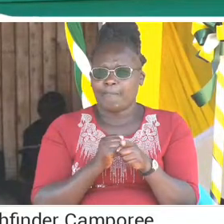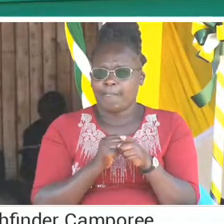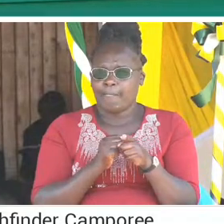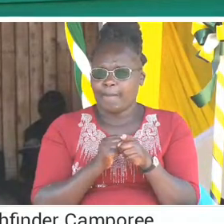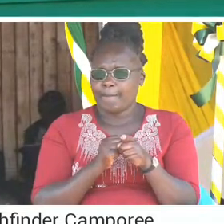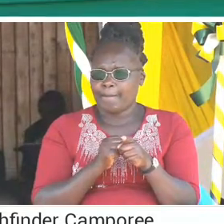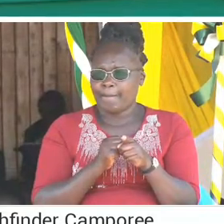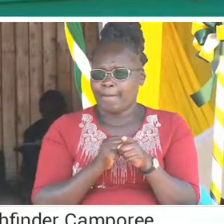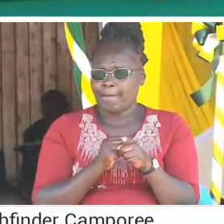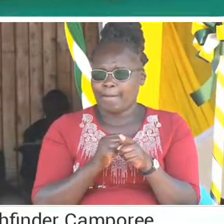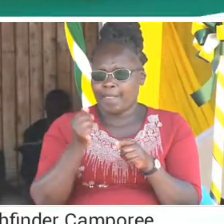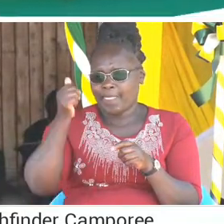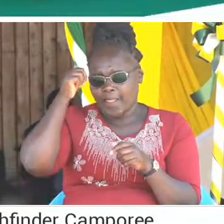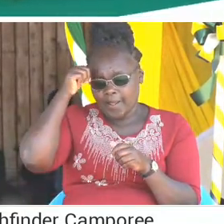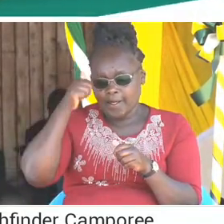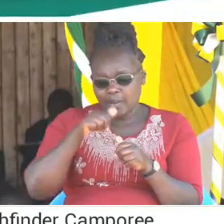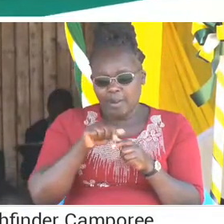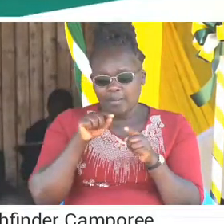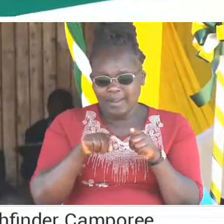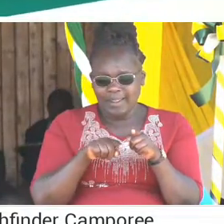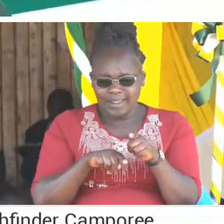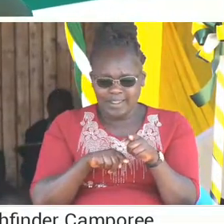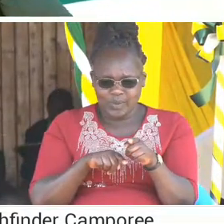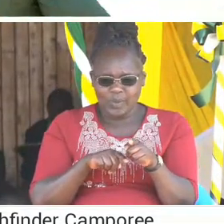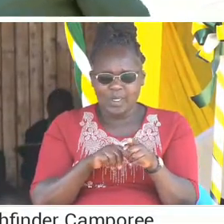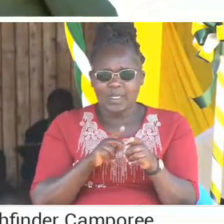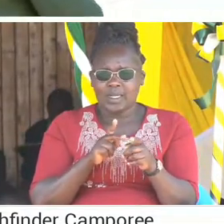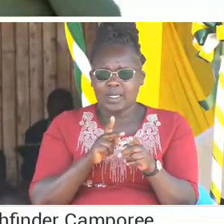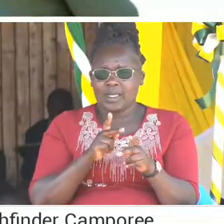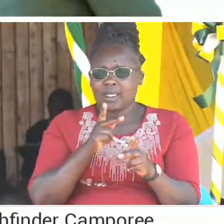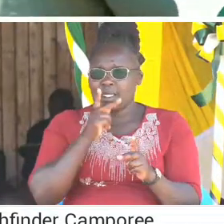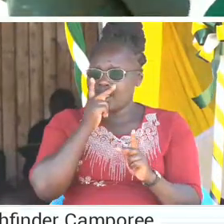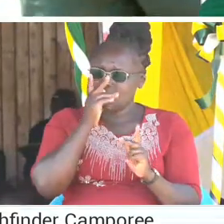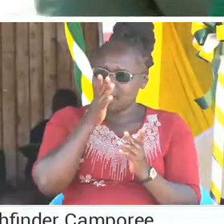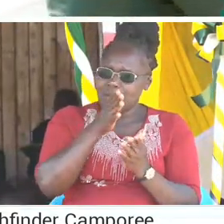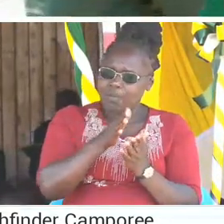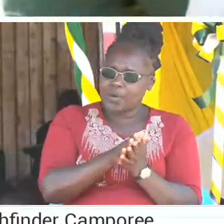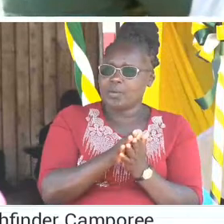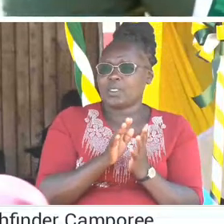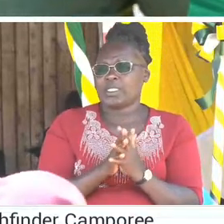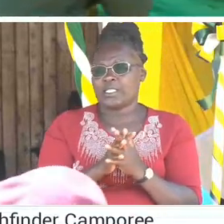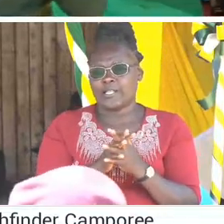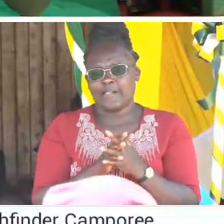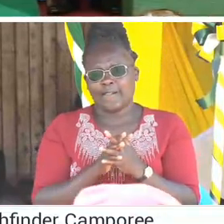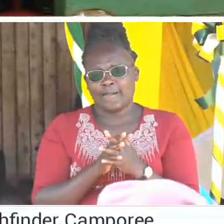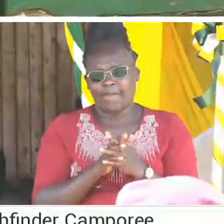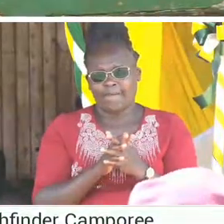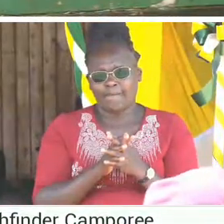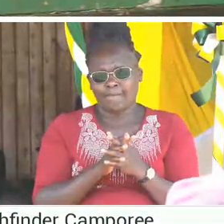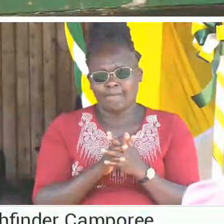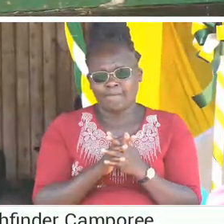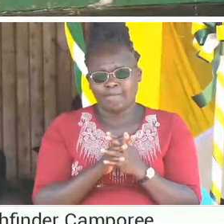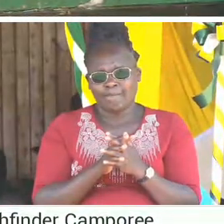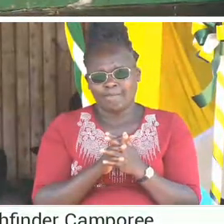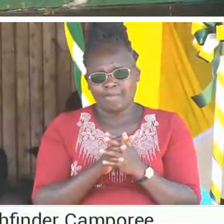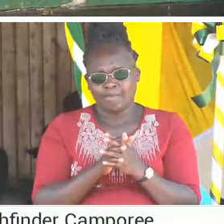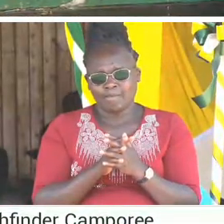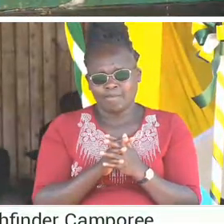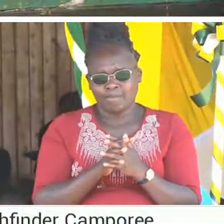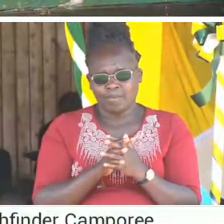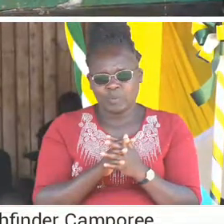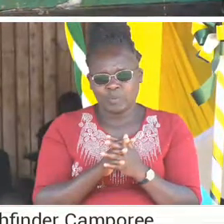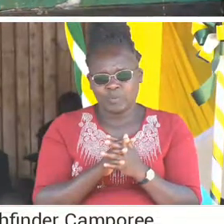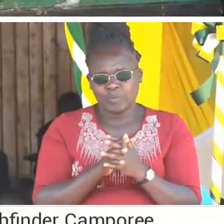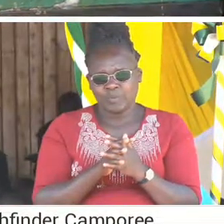kwamba mwanzoni kwa Israeli peke yao ndio walikuwa wameahidiwa kwamba wao watakuwa taifa takatifu. Lakini sasa hivi kila